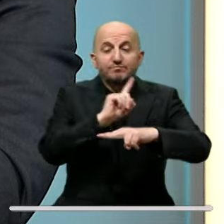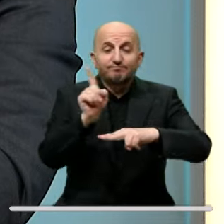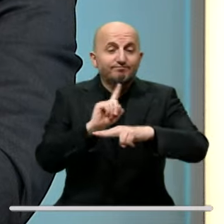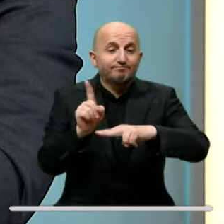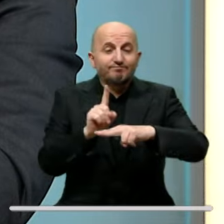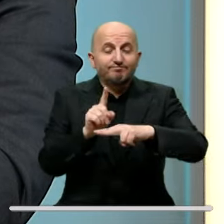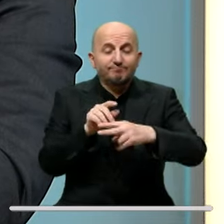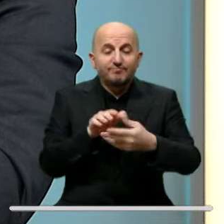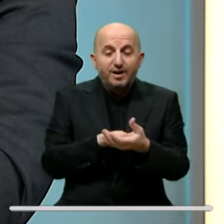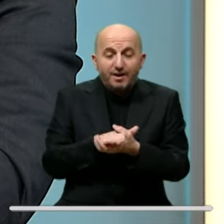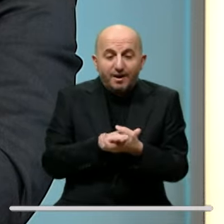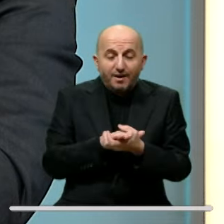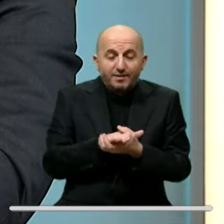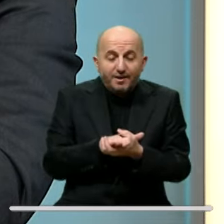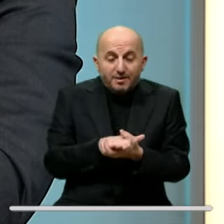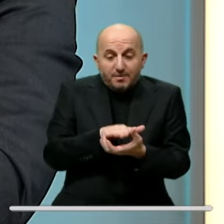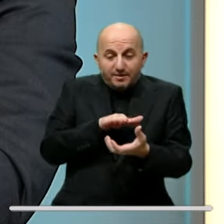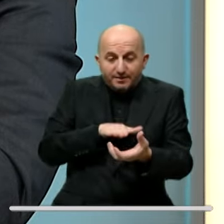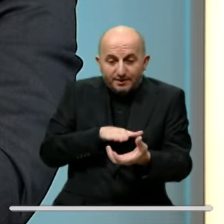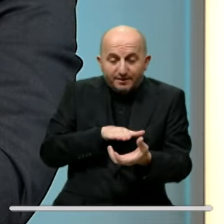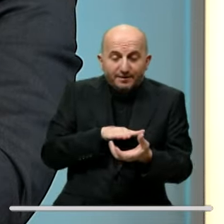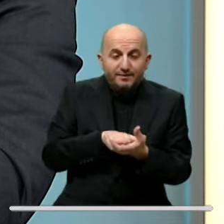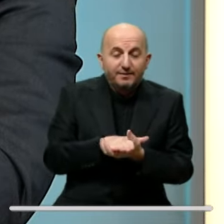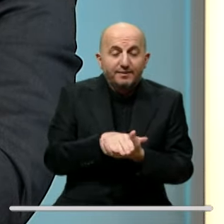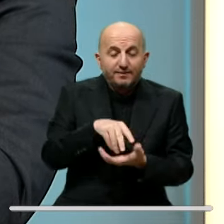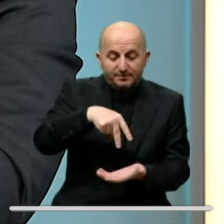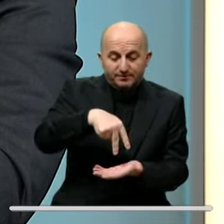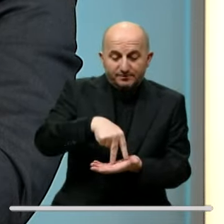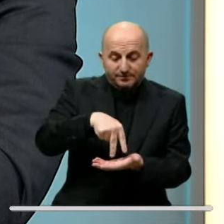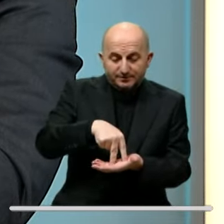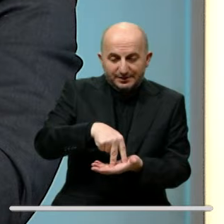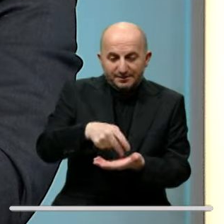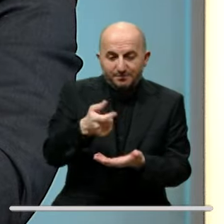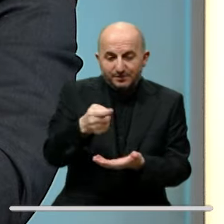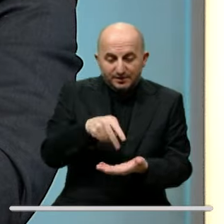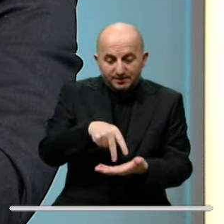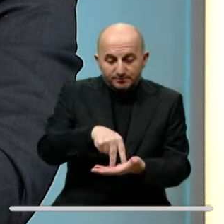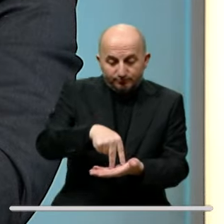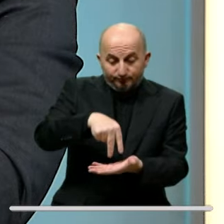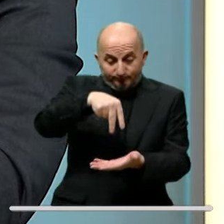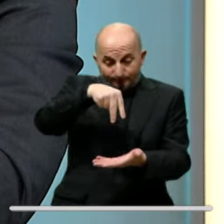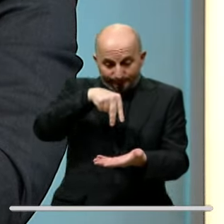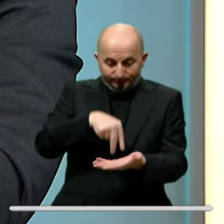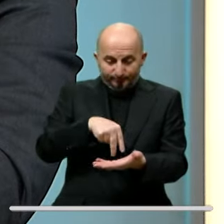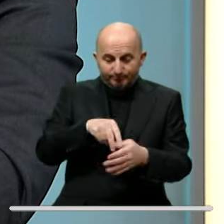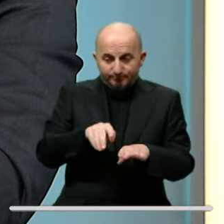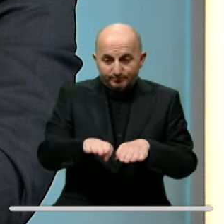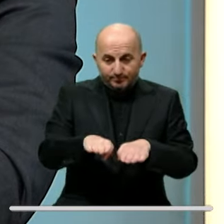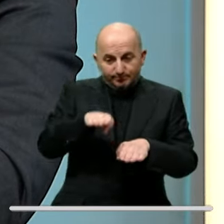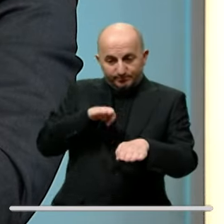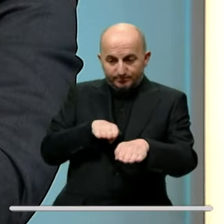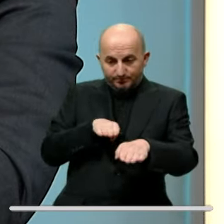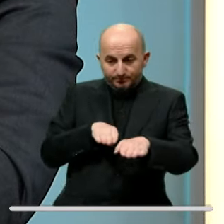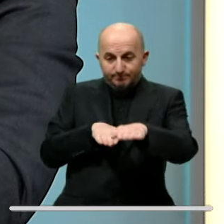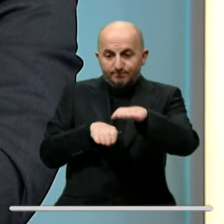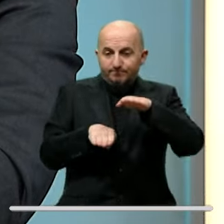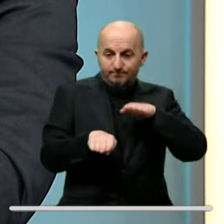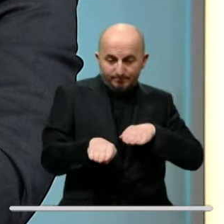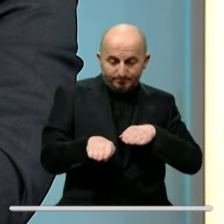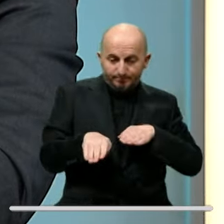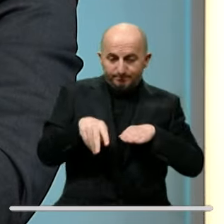hareket ettirirsem namazım bozulur mu falan gibi düşünmeyecek. Kendisi bir miktar geri çıkmak suretiyle bir iki adım da olabilir.